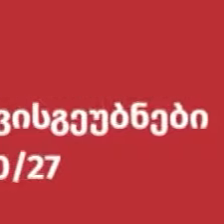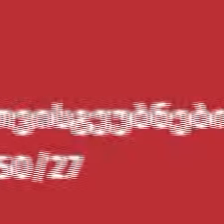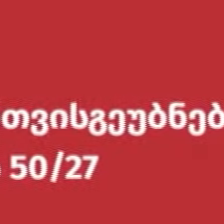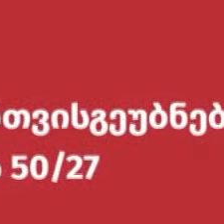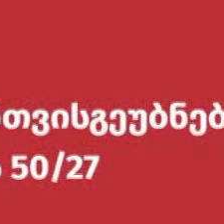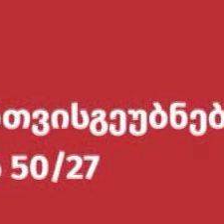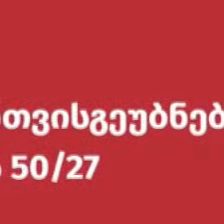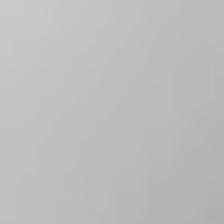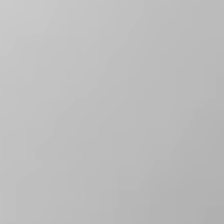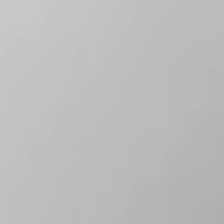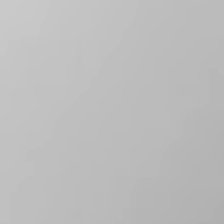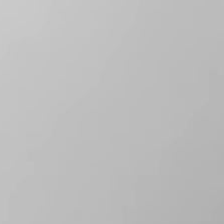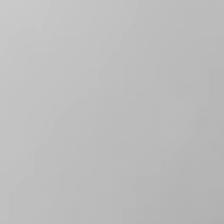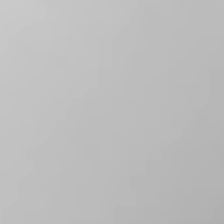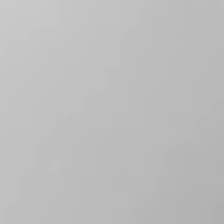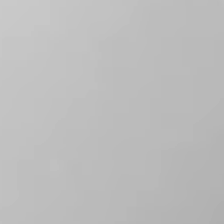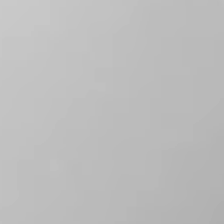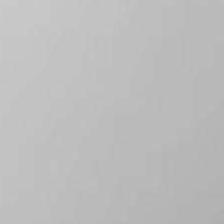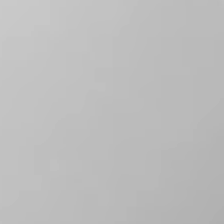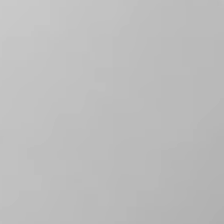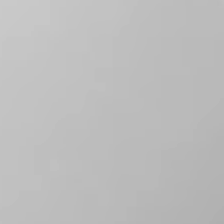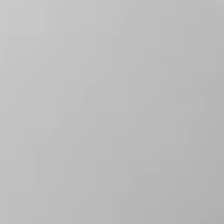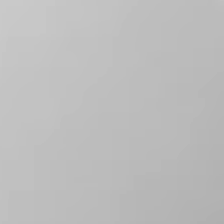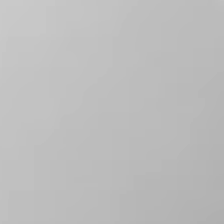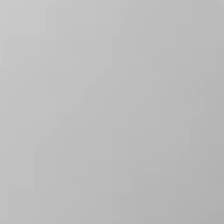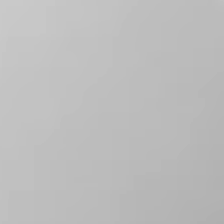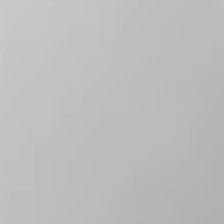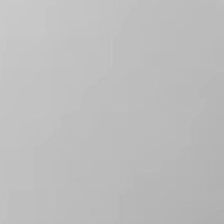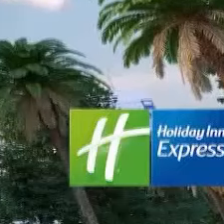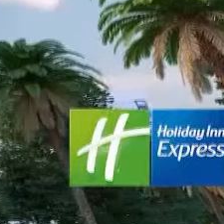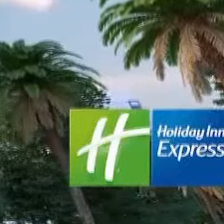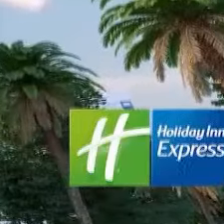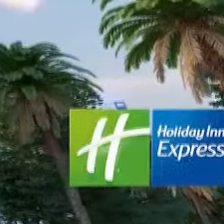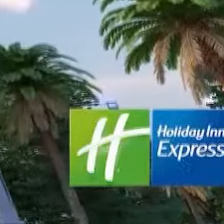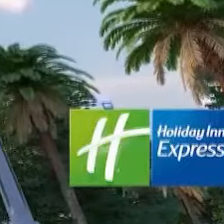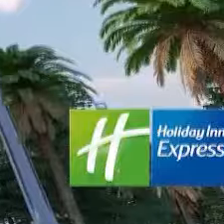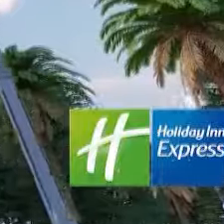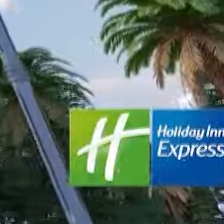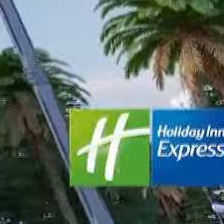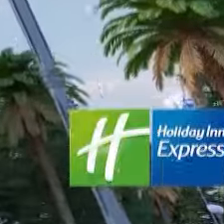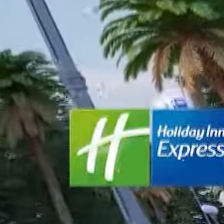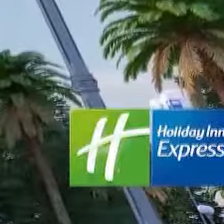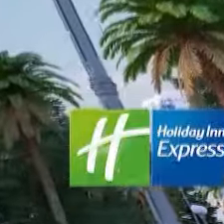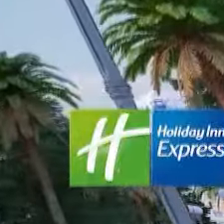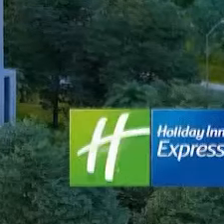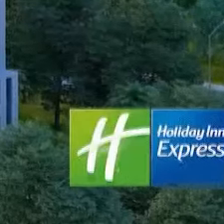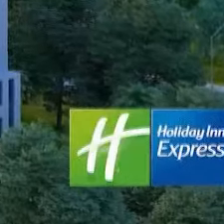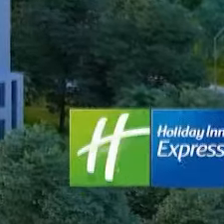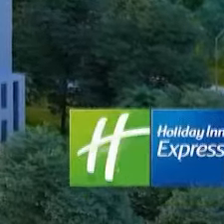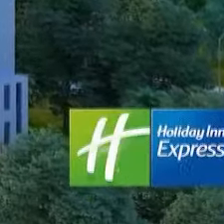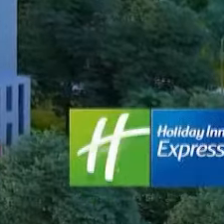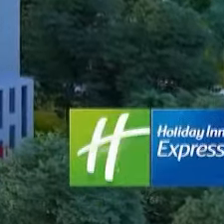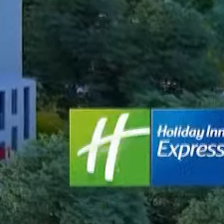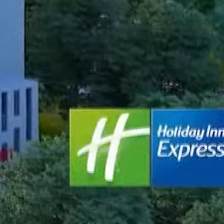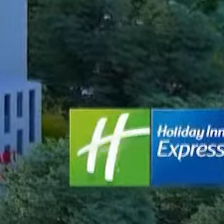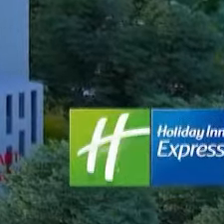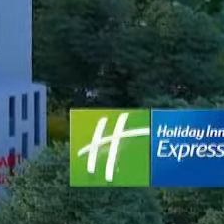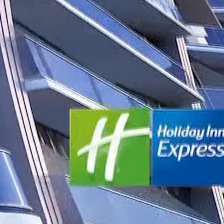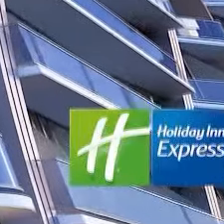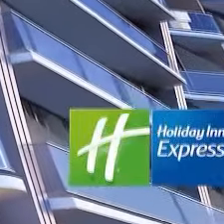დაგვიკავშირდით. ზარი უფასოა. გურუ ჰოლდინგი გთავაზობთ. შეიძინე ბინა ბათუმში, პრემიუმ საცხოვრებელ კომპლექსში, გურუ სტატუსი. გურუ